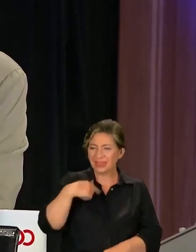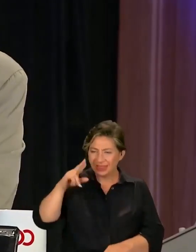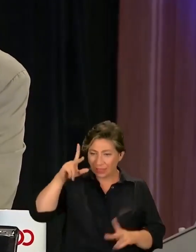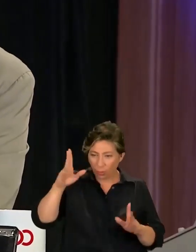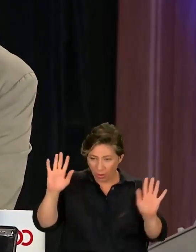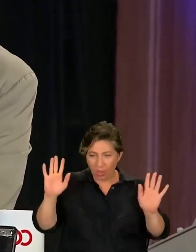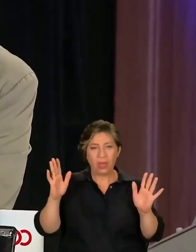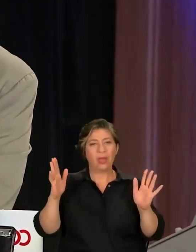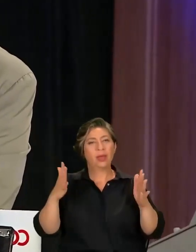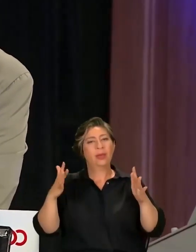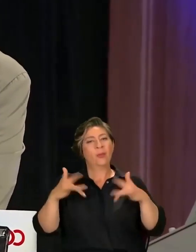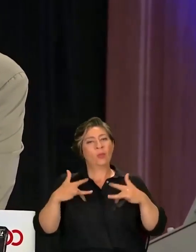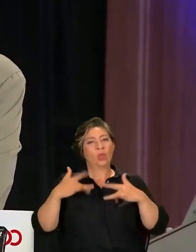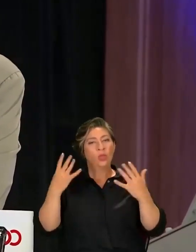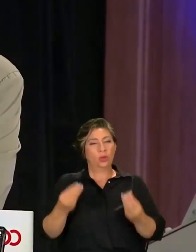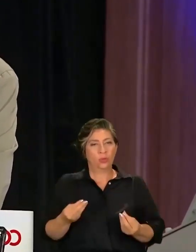herif. Yani